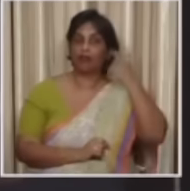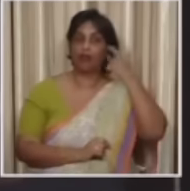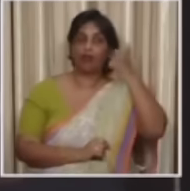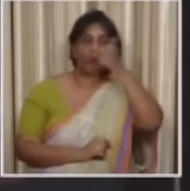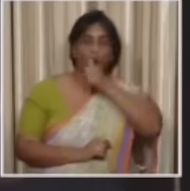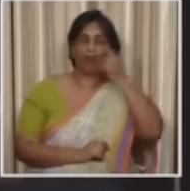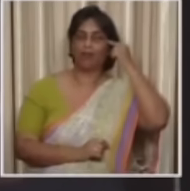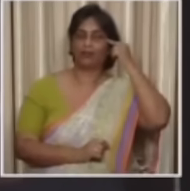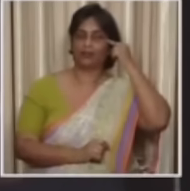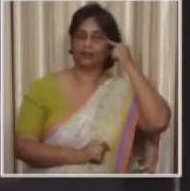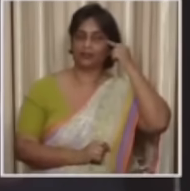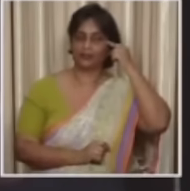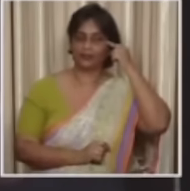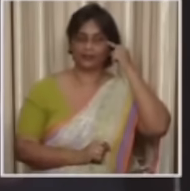අර හොරා.